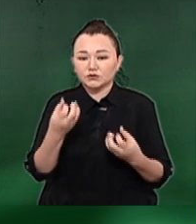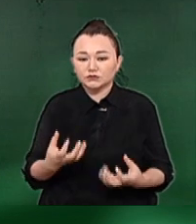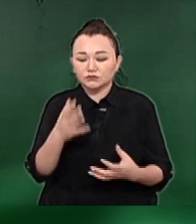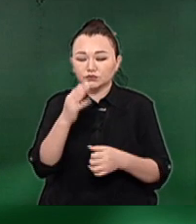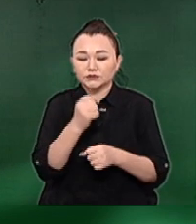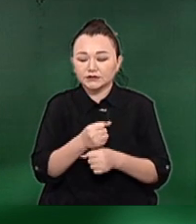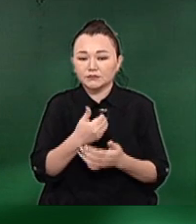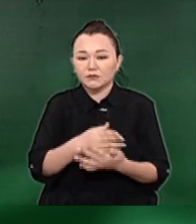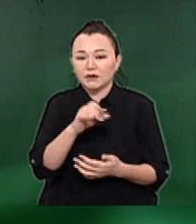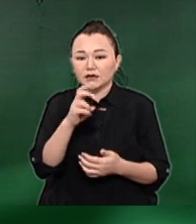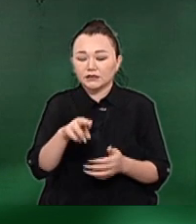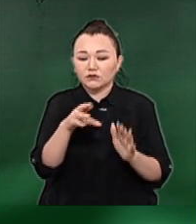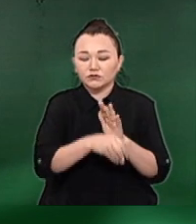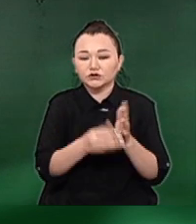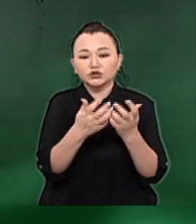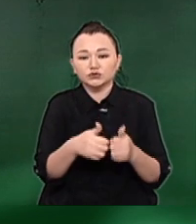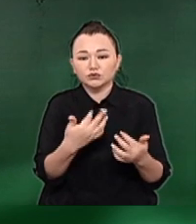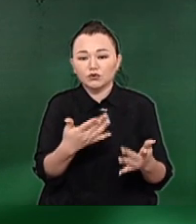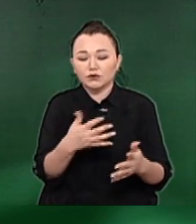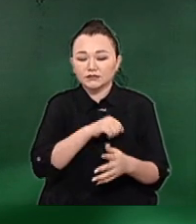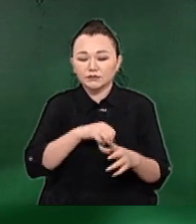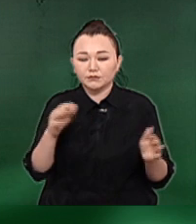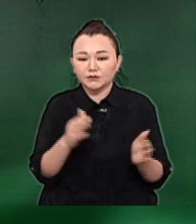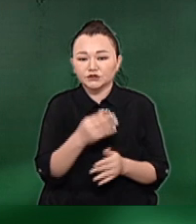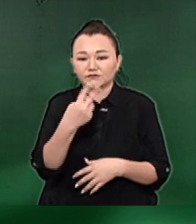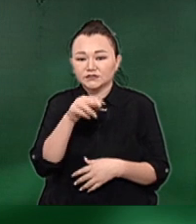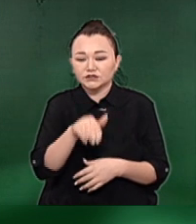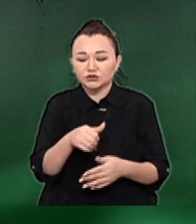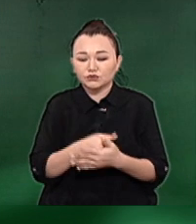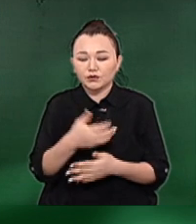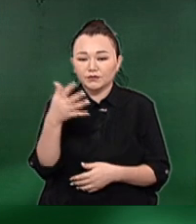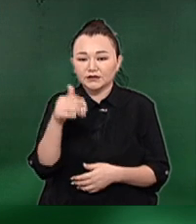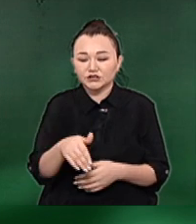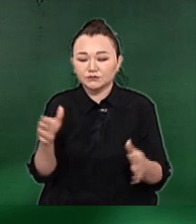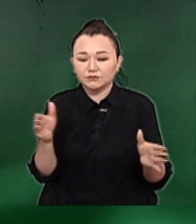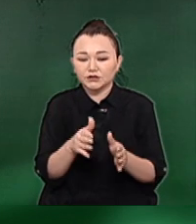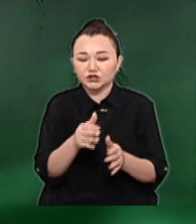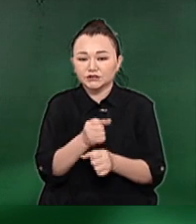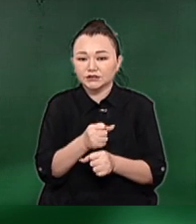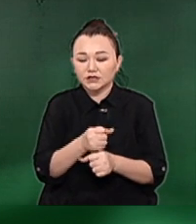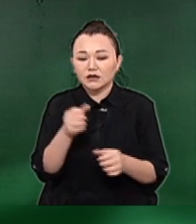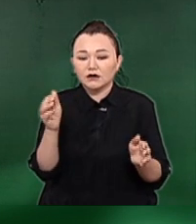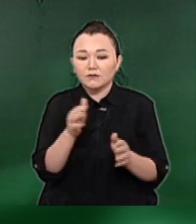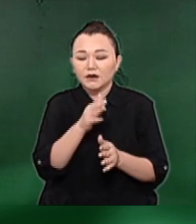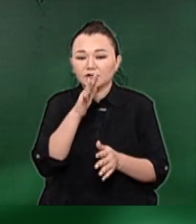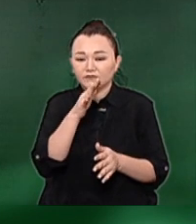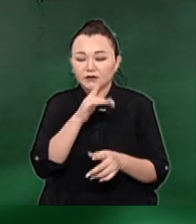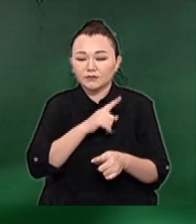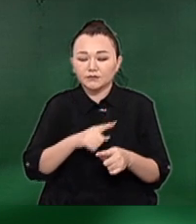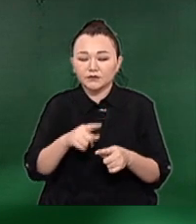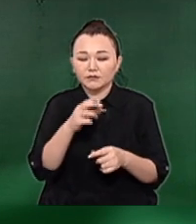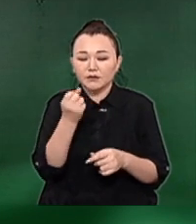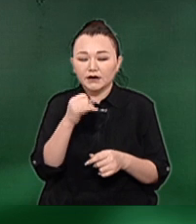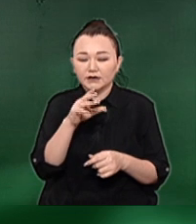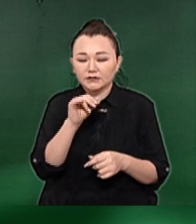Мәселен, енді партия мүшелерінің санына қарай төменгі шегі 20 мыңнан 5 мыңға дейін азайтылды. Сөйтіп азғантай уақыт ішінде